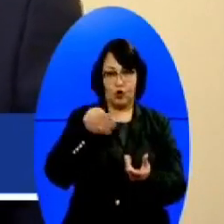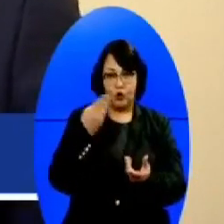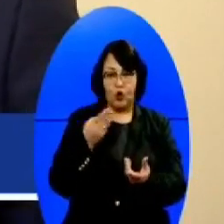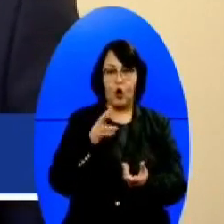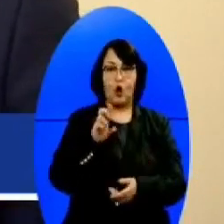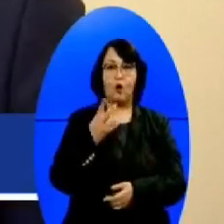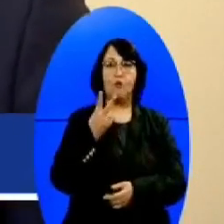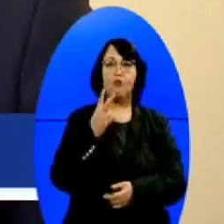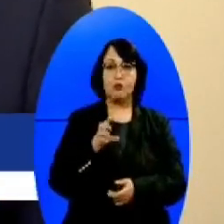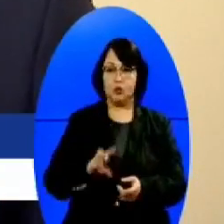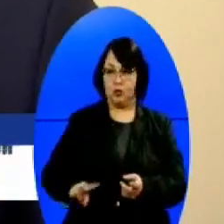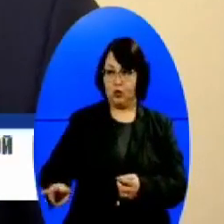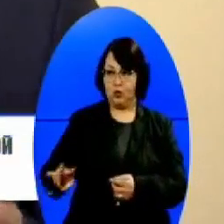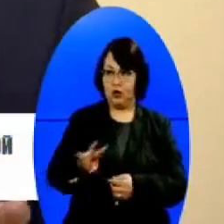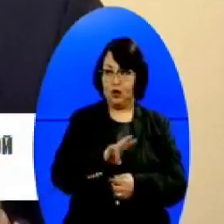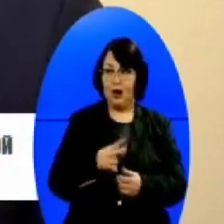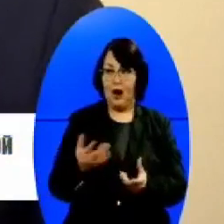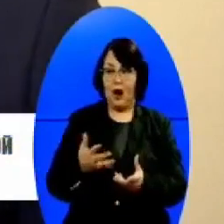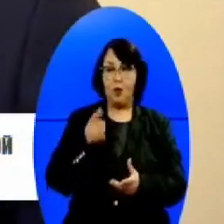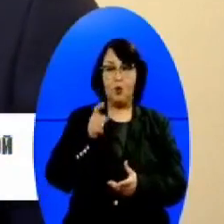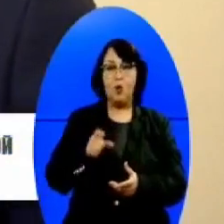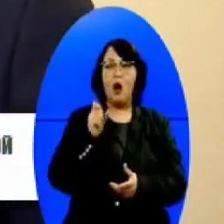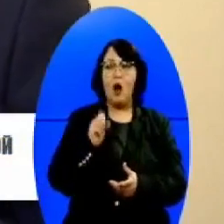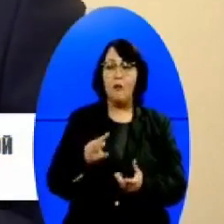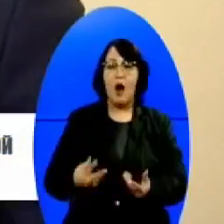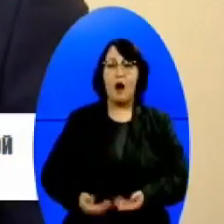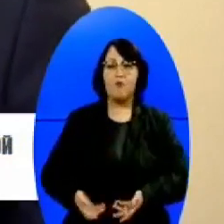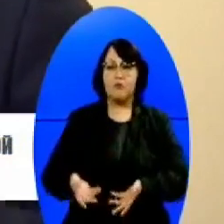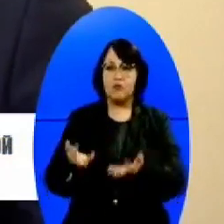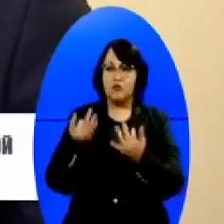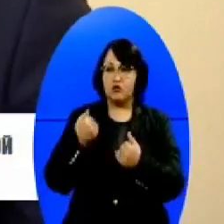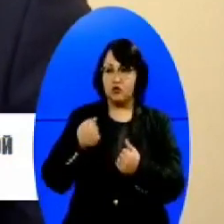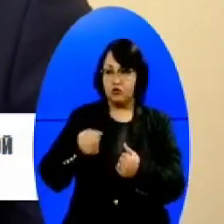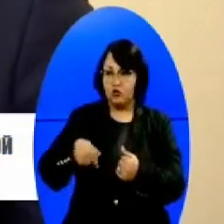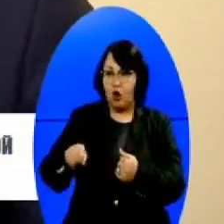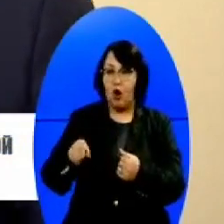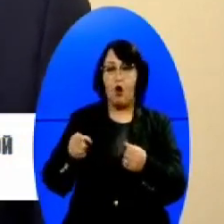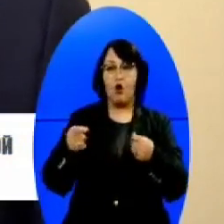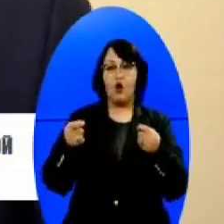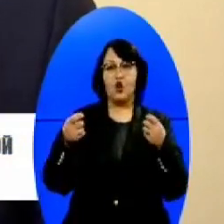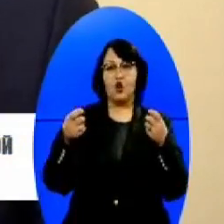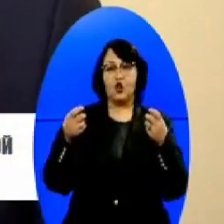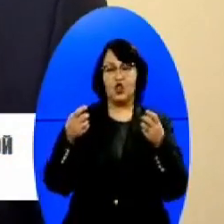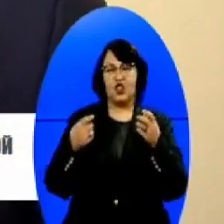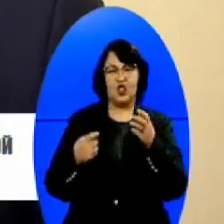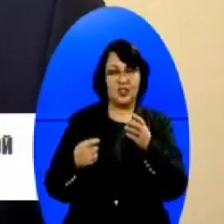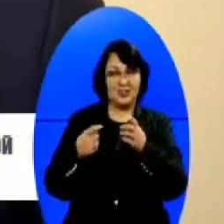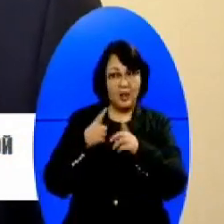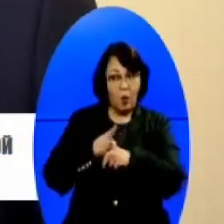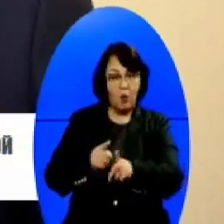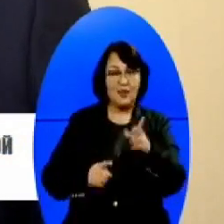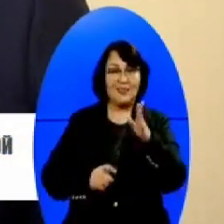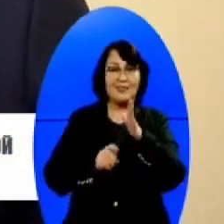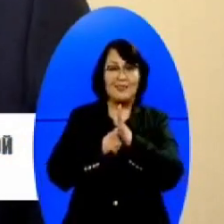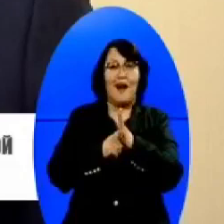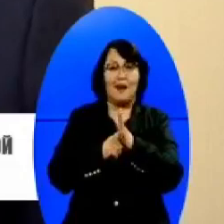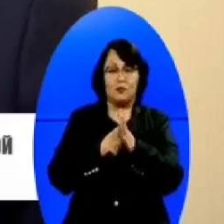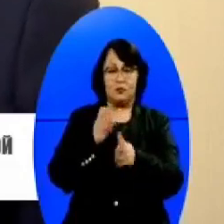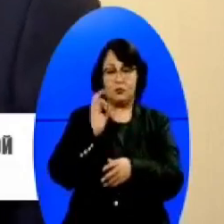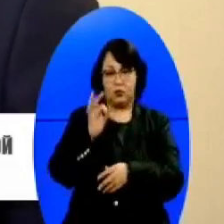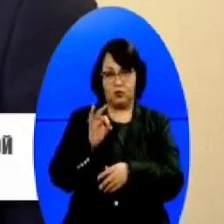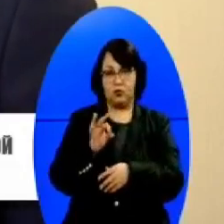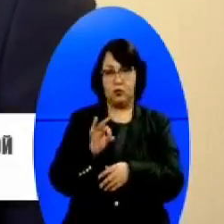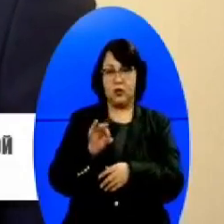богод тодорхой хүн амын тоонд нь хязгаарлалт хуультай. Бусдаараа ялангуяа бизнесийг дэмжихэд